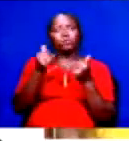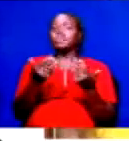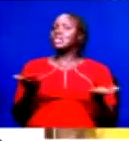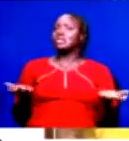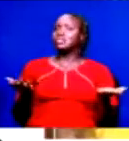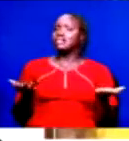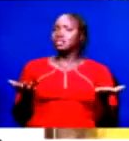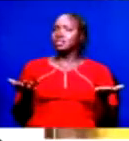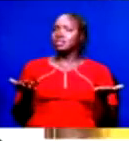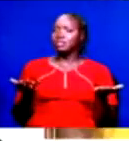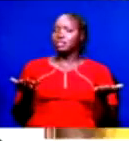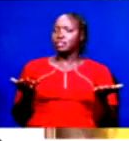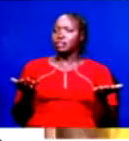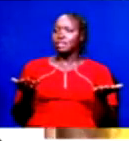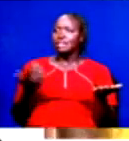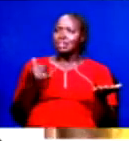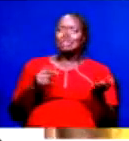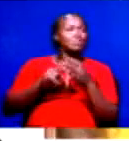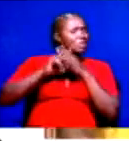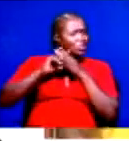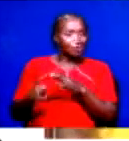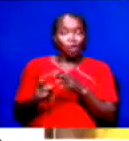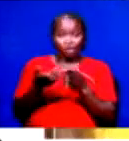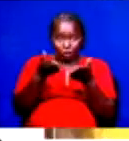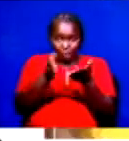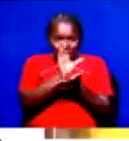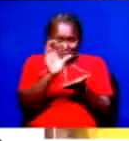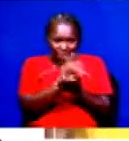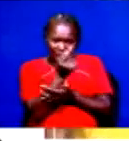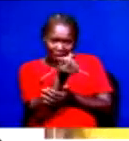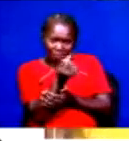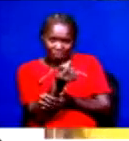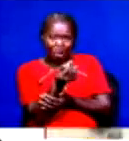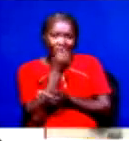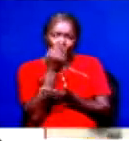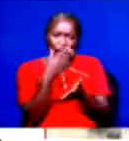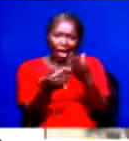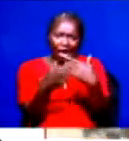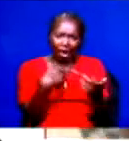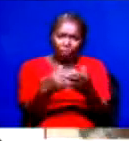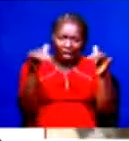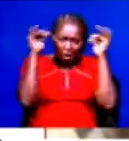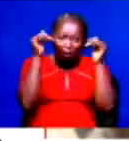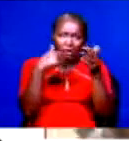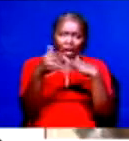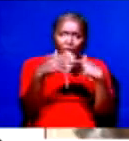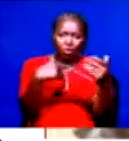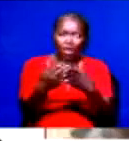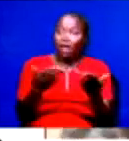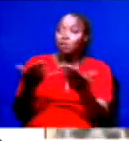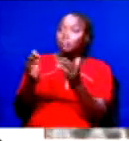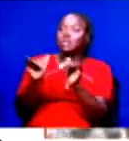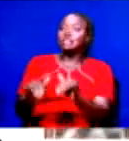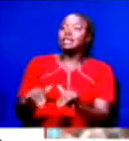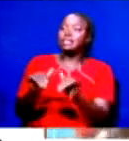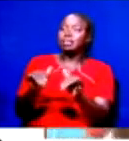hiyo shida yetu. Sisi tumetoroka, tuko kwa hii kasenta kidogo, hatuna chakula, hatuna ng'ombe, hakuna mali naishi. Uliacha